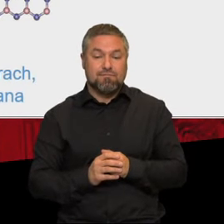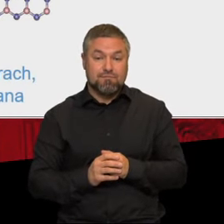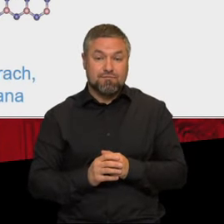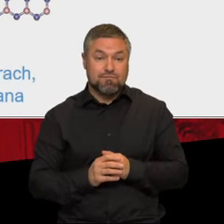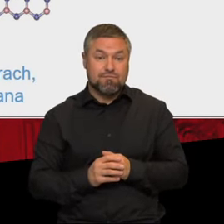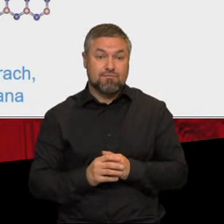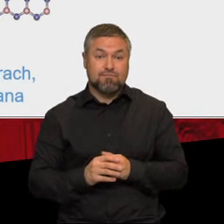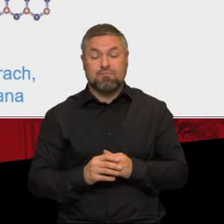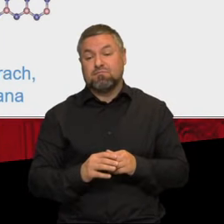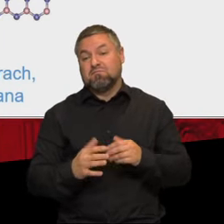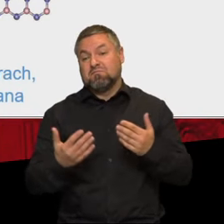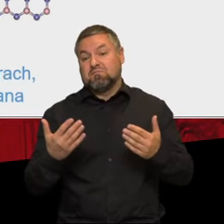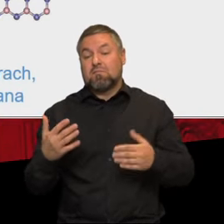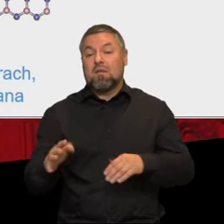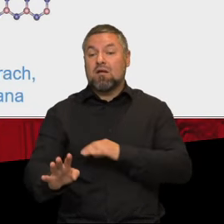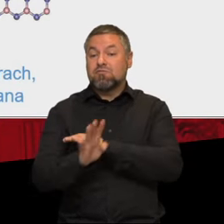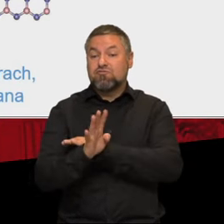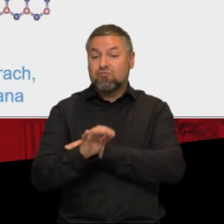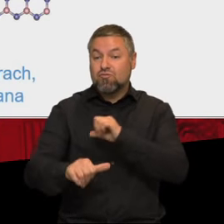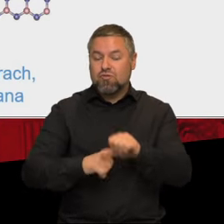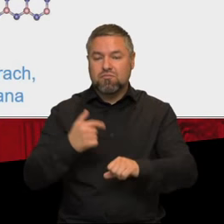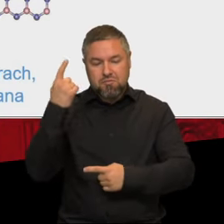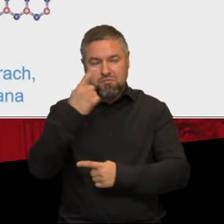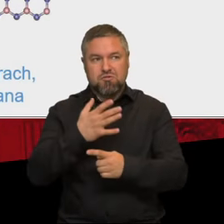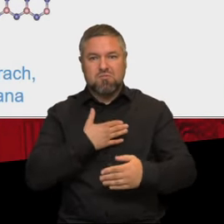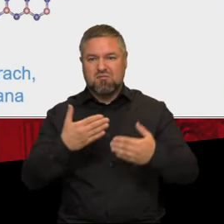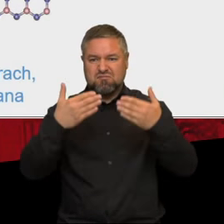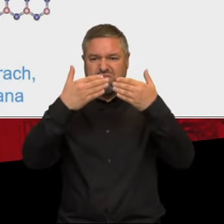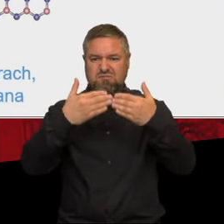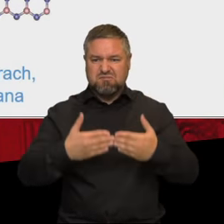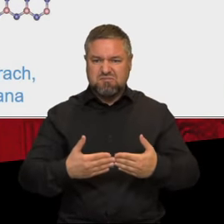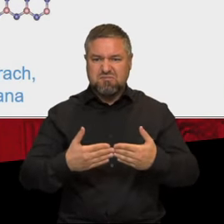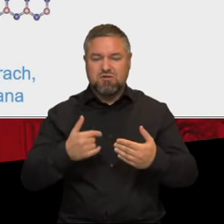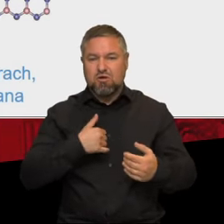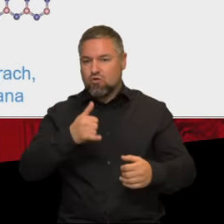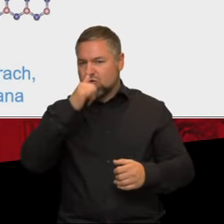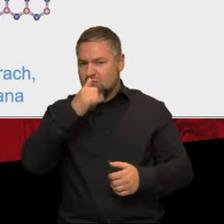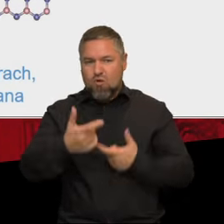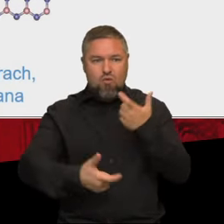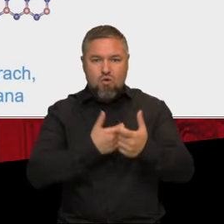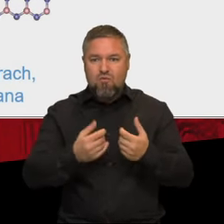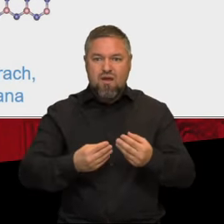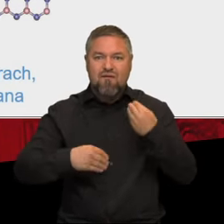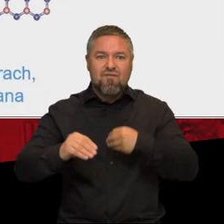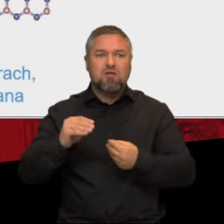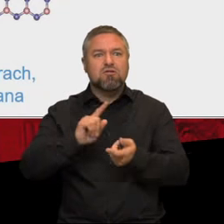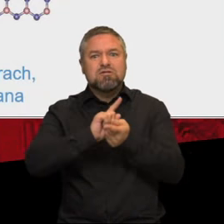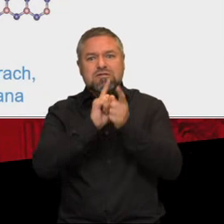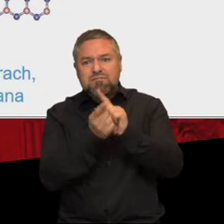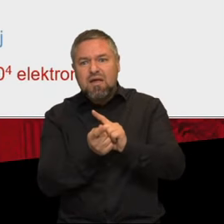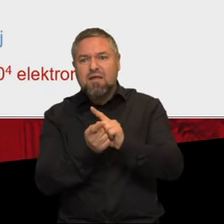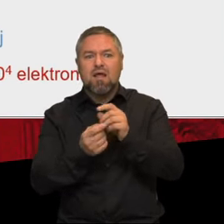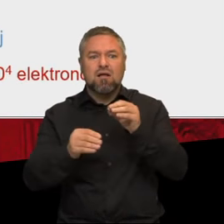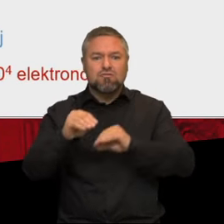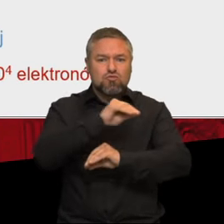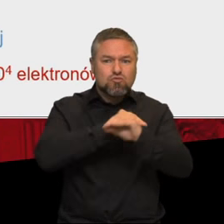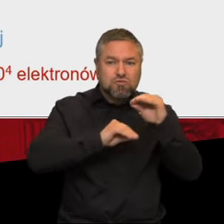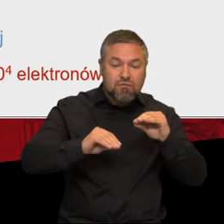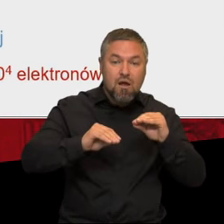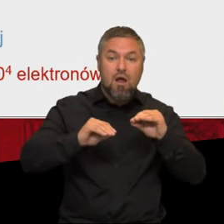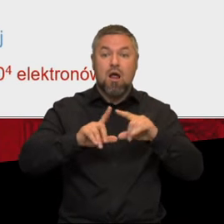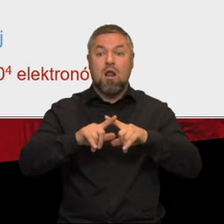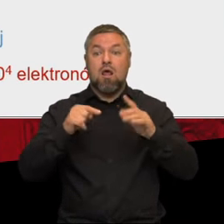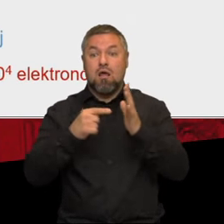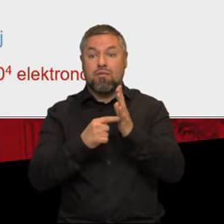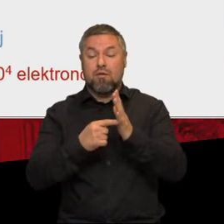W latach 90. wydawało się, że dochodzimy już właśnie do ściany z wielkością układów, które potrafimy modelować czy symulować, ale